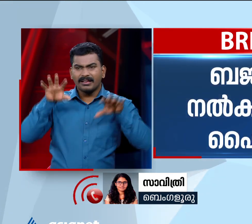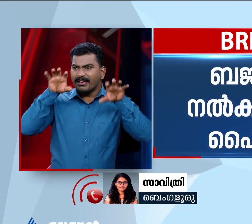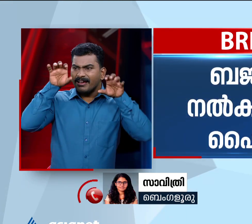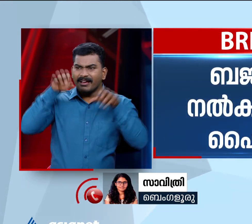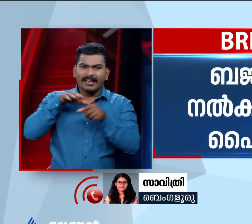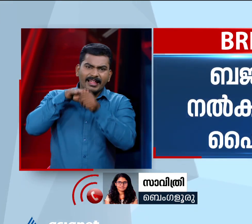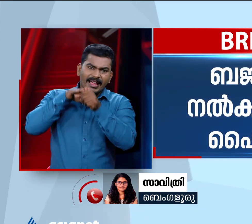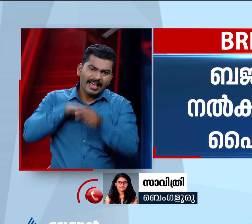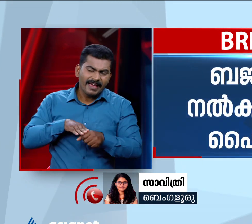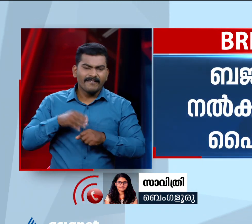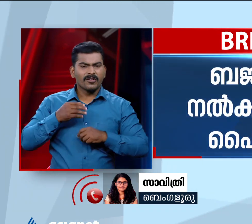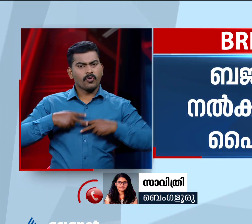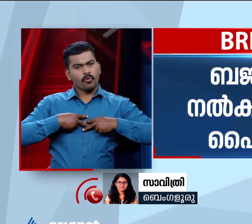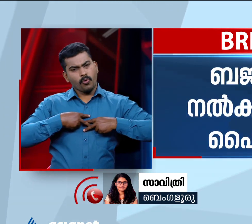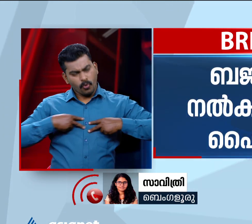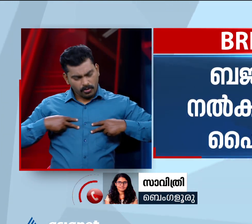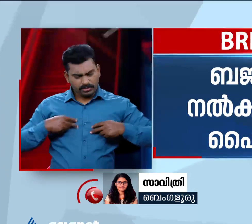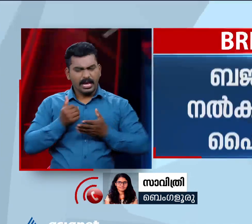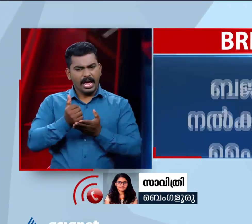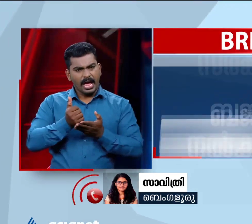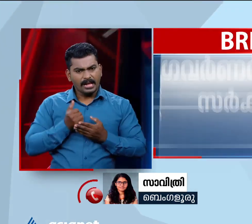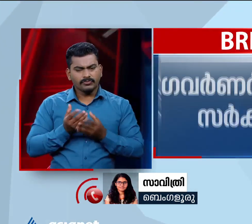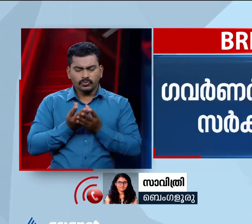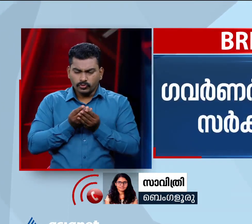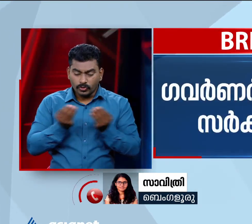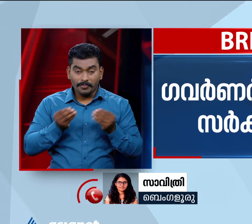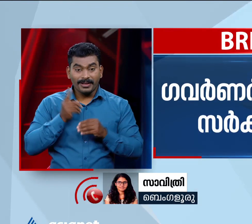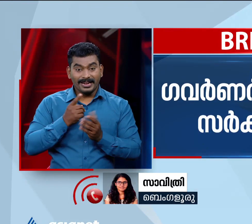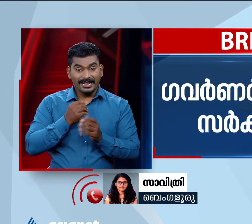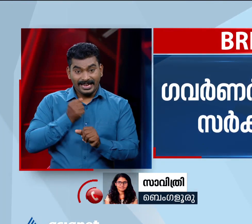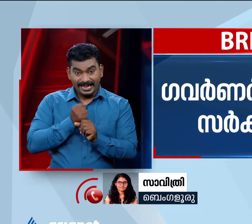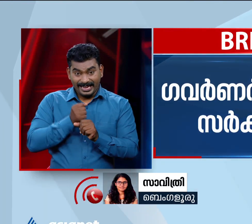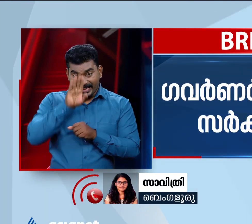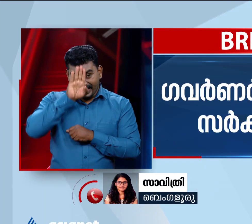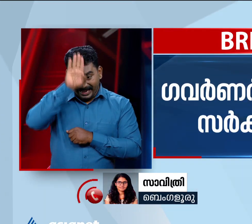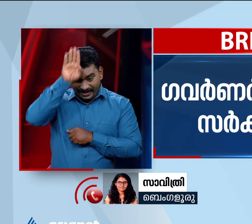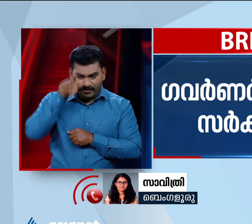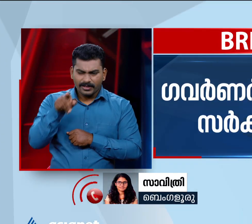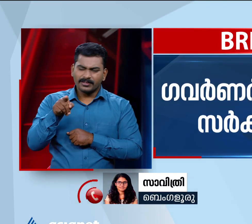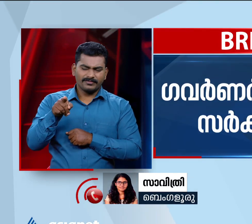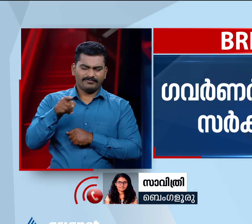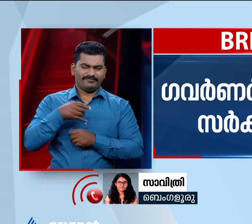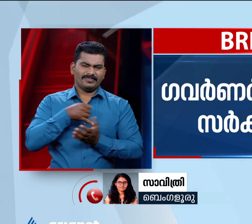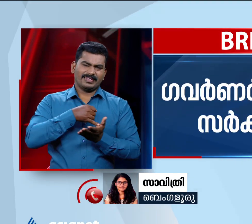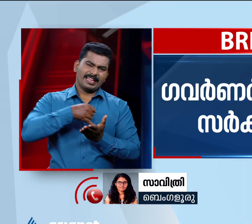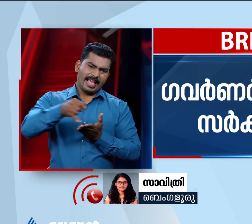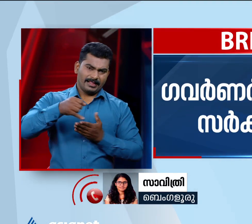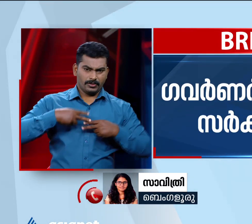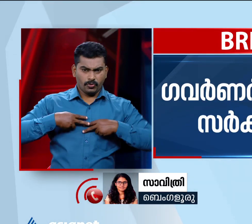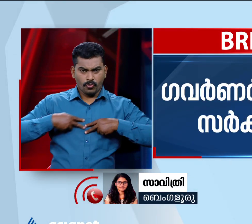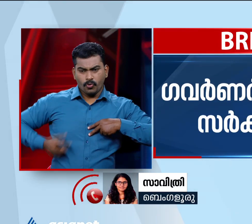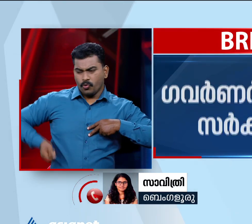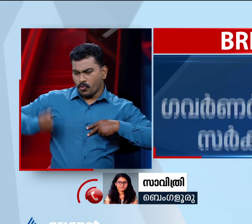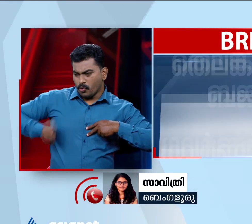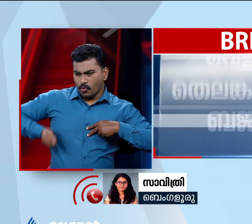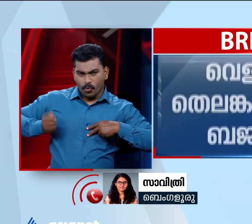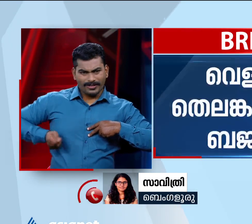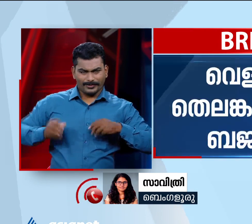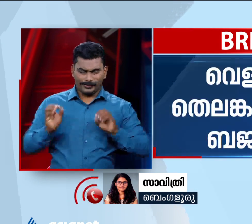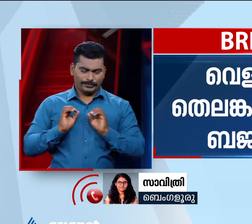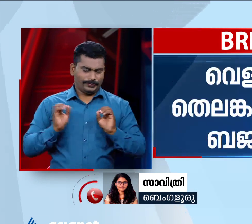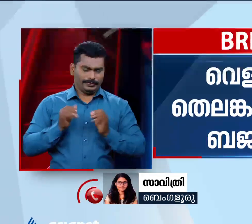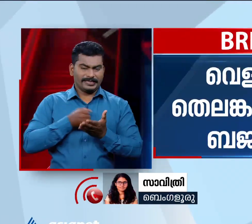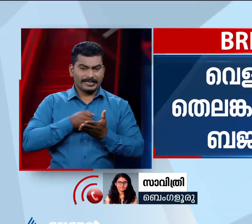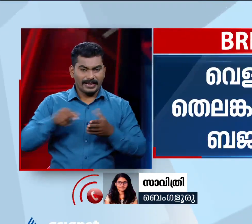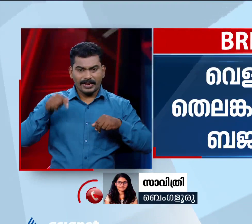എന്തായാലും ഒടുവിൽ രാജ്ഭവനിൽ നിന്ന് ഇത്തരത്തിലൊരു സന്ദേശം വന്നതോടുകൂടി ഹർജി പിൻവലിക്കാൻ തീരുമാനിക്കുകയാണ് സർക്കാർ. അങ്ങനെ കോടതി കയറിയ ഒരു സർക്കാർ പോര്